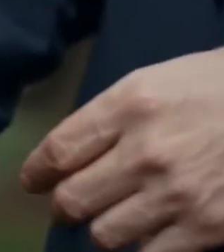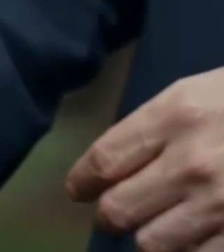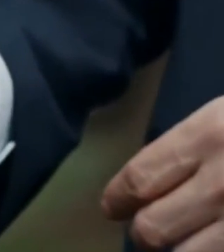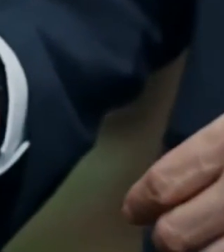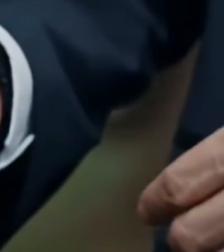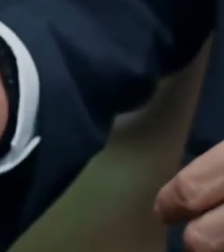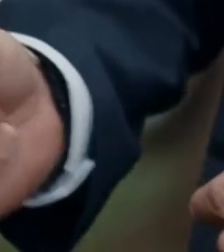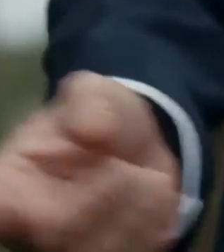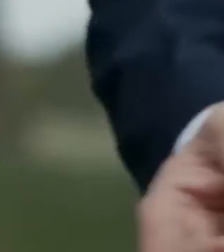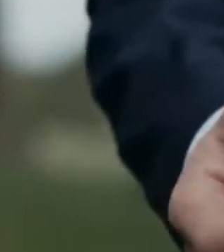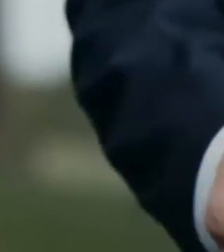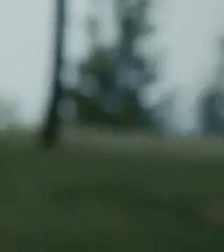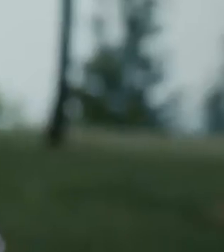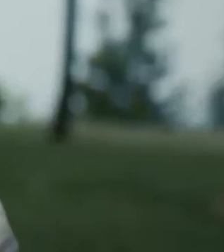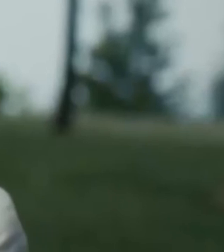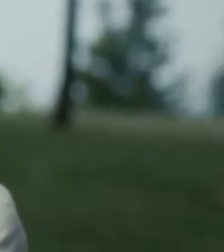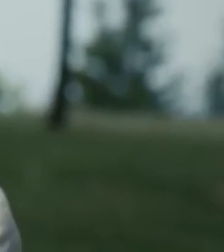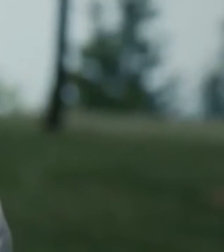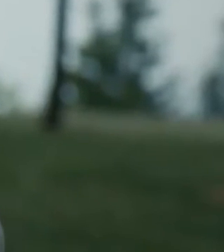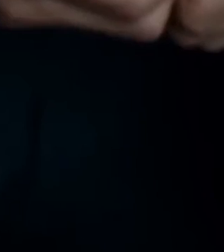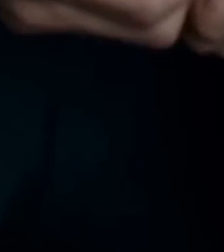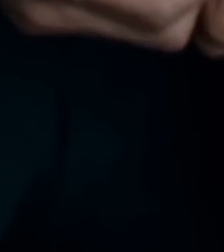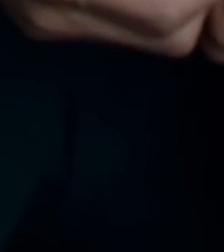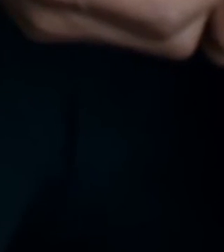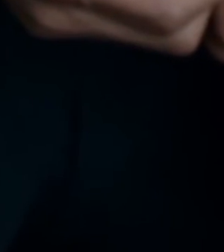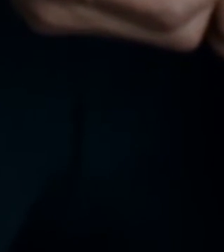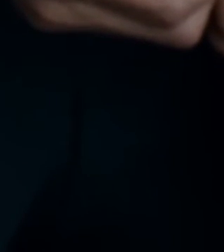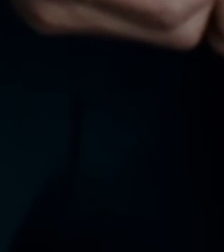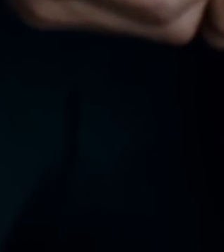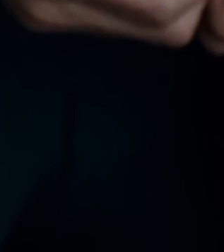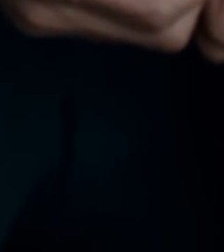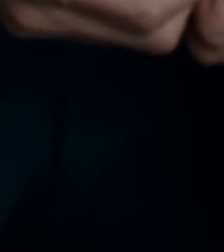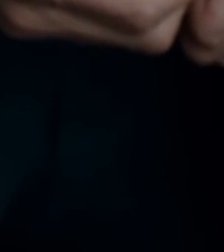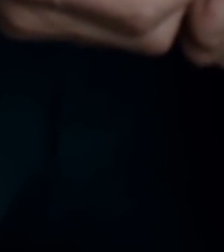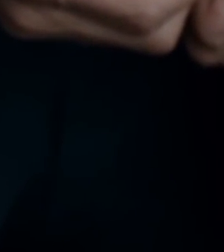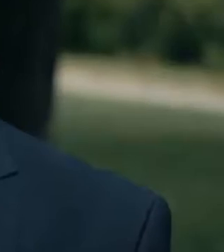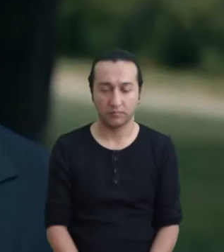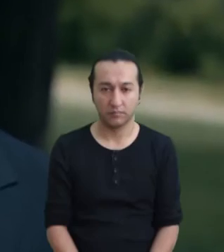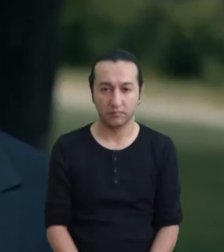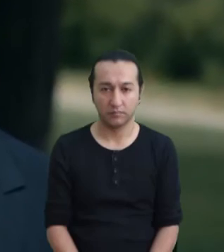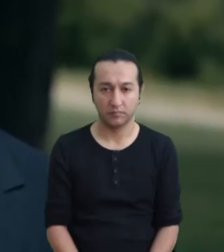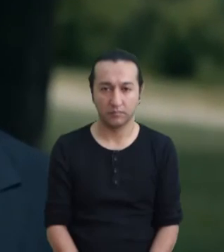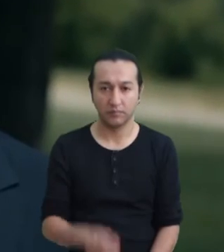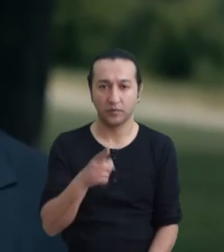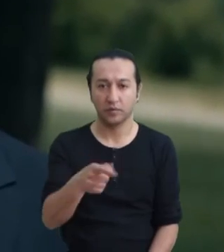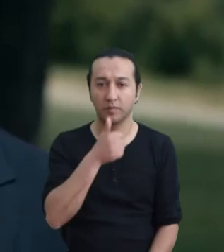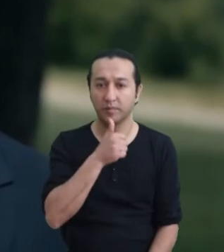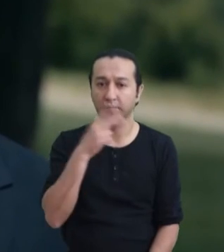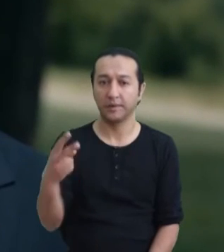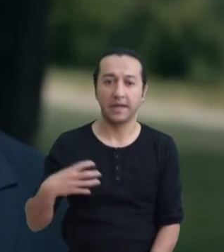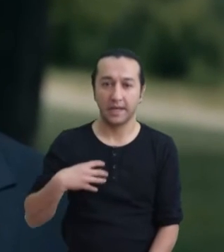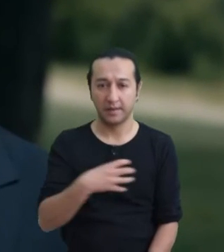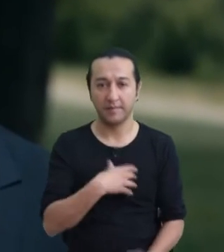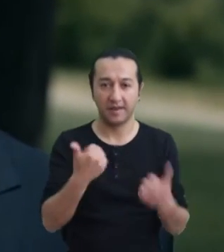yazı var. Leyla'ya verdi. Aldı Leyla. Üzerinde "Sen bensin, ben de senim işte" yazıyor. Bu babamın